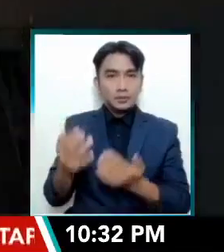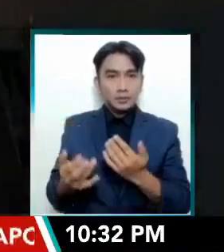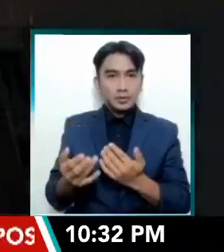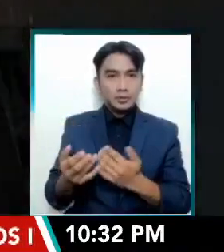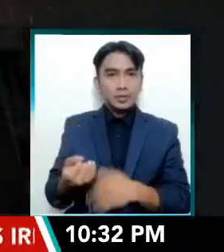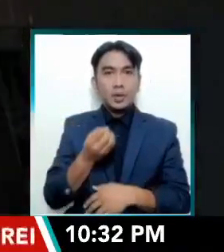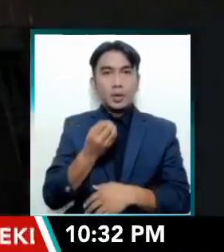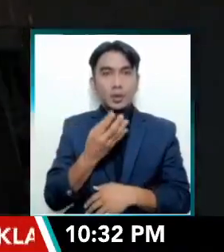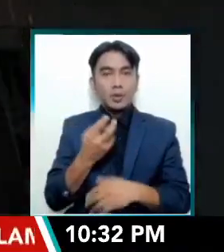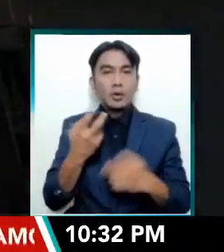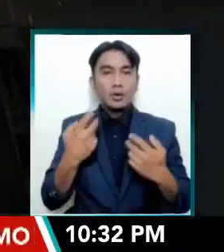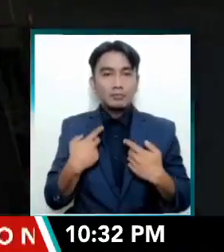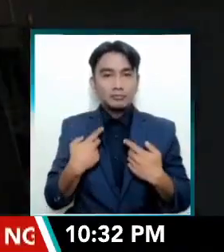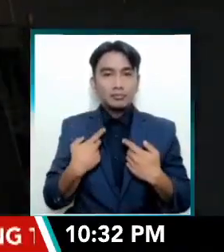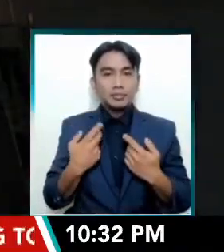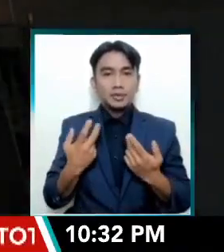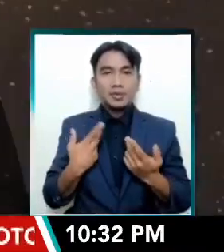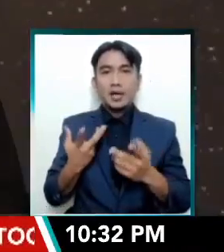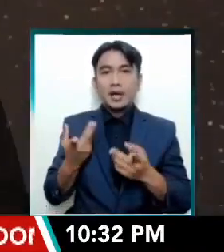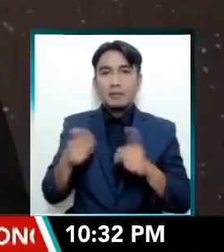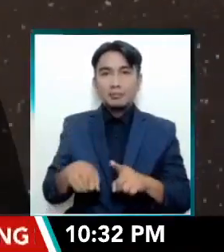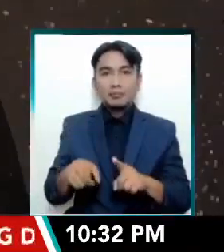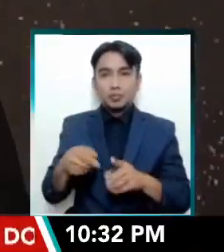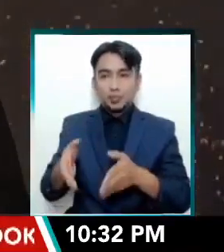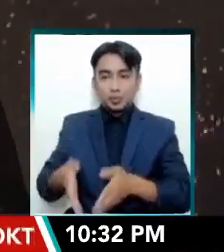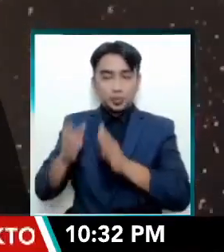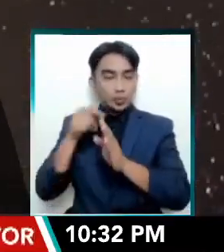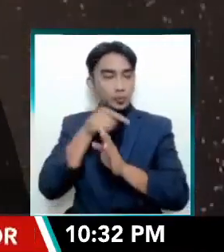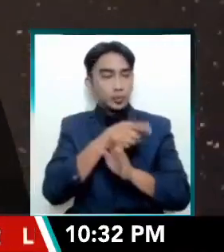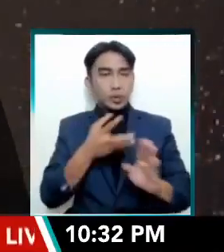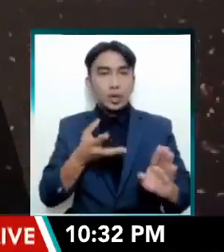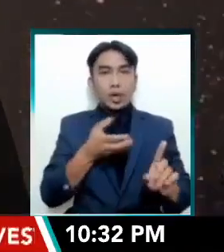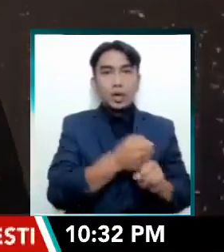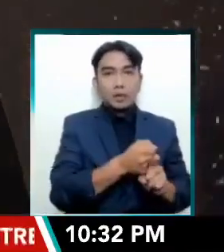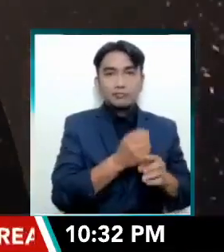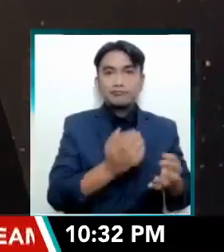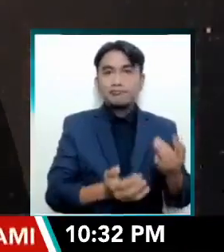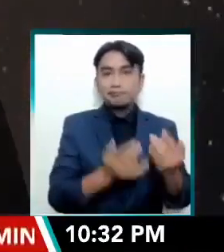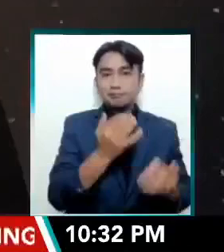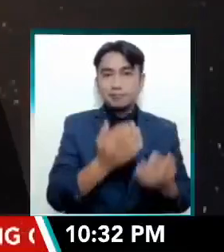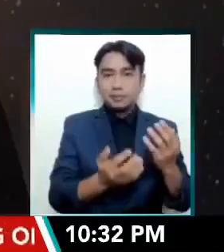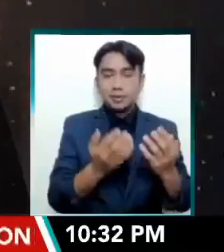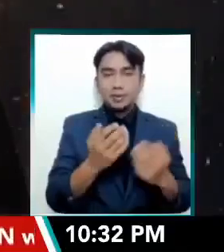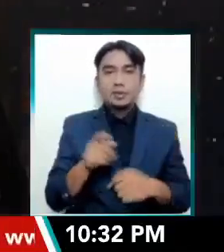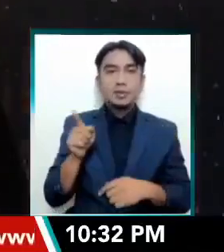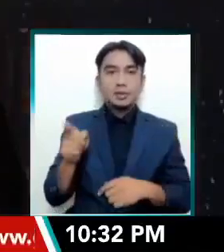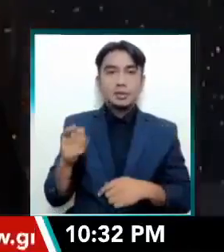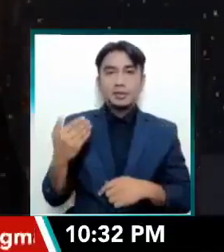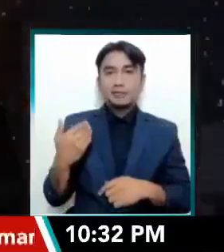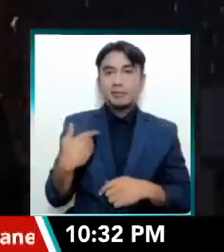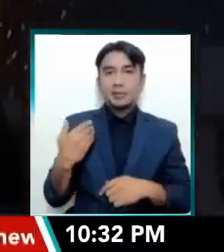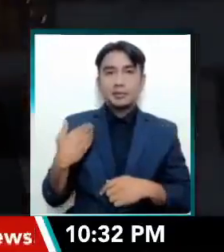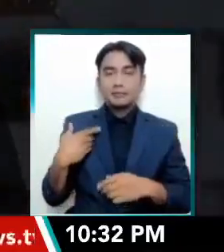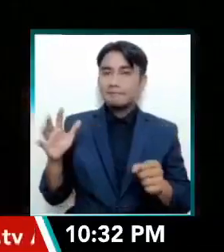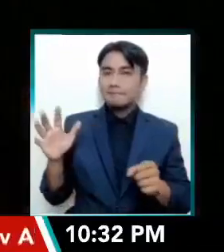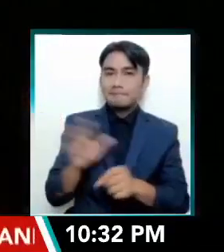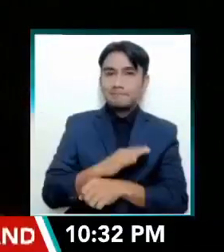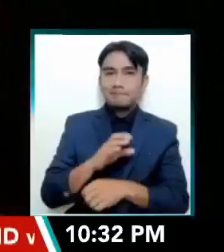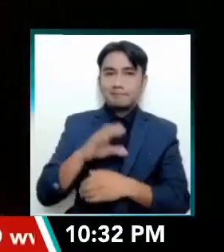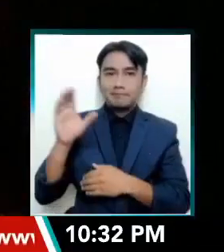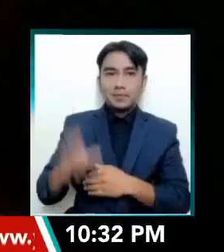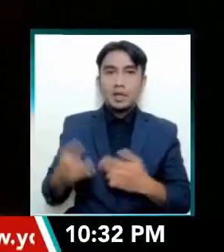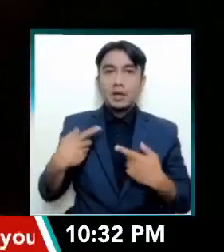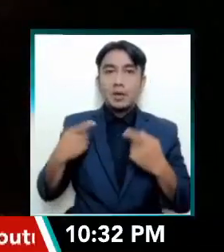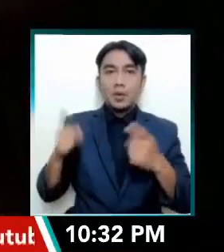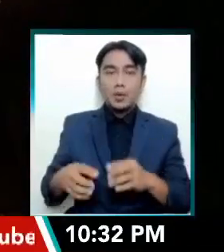ito at nadamay ang ilang katabing istruktura. Under construction pa ang skyscraper na iyan nang sumiklab ang apoy sa